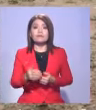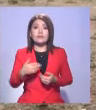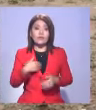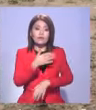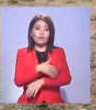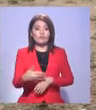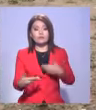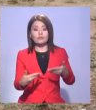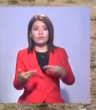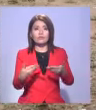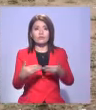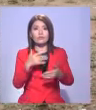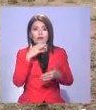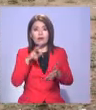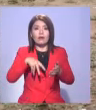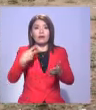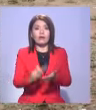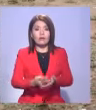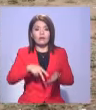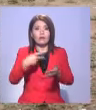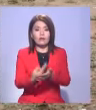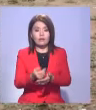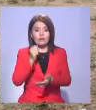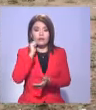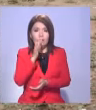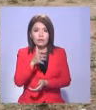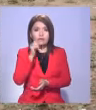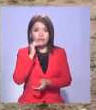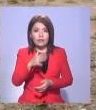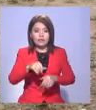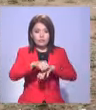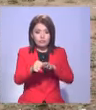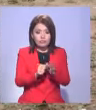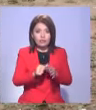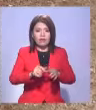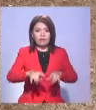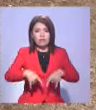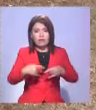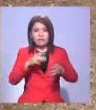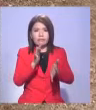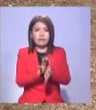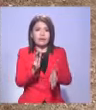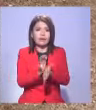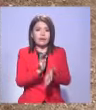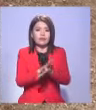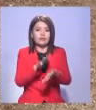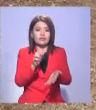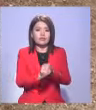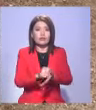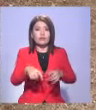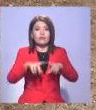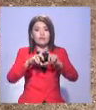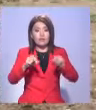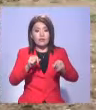үйге келе жатып, қан шамарет тайып құлап қалдым. Күнде мектепке аяқ киімім мен шалбарым балшық-балшық боп барамын. Мектепті ластамау үшін